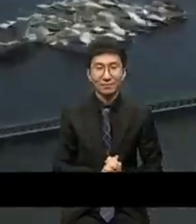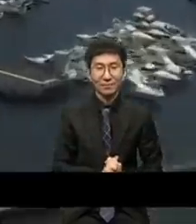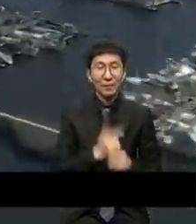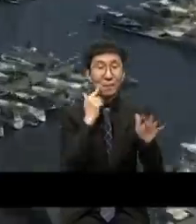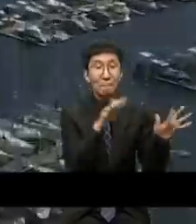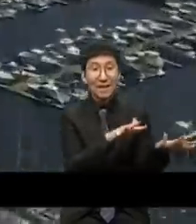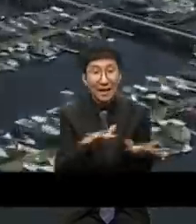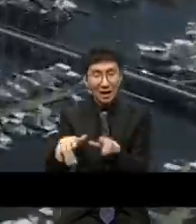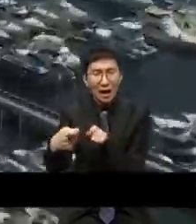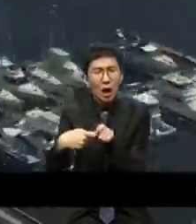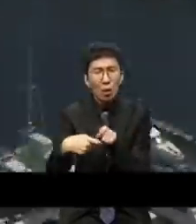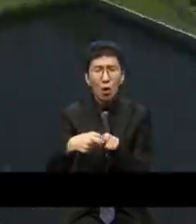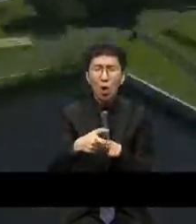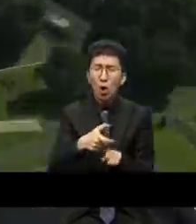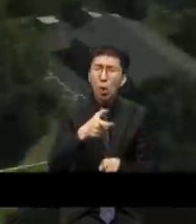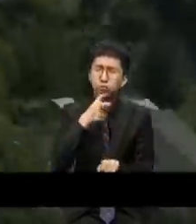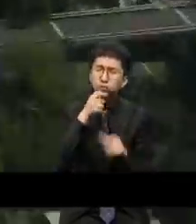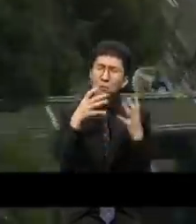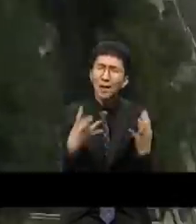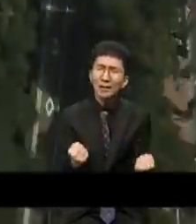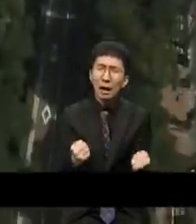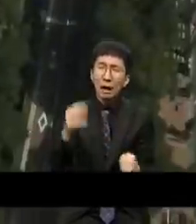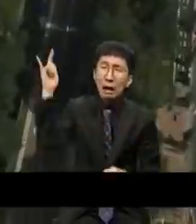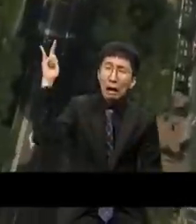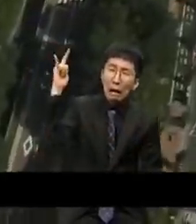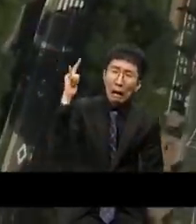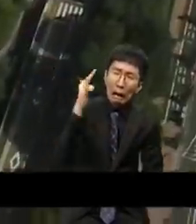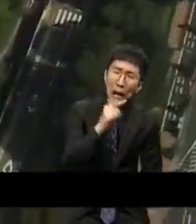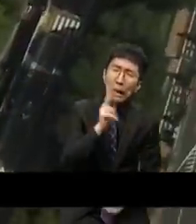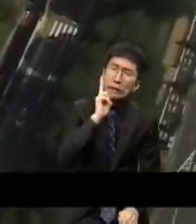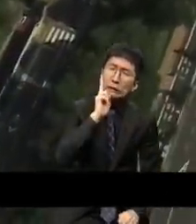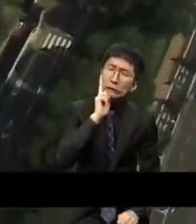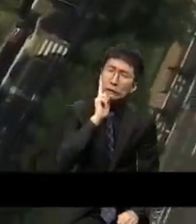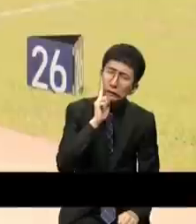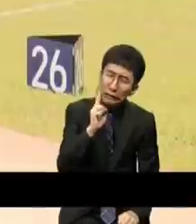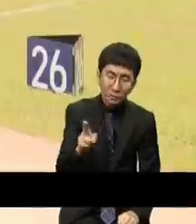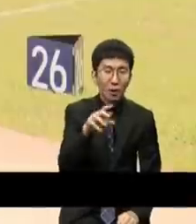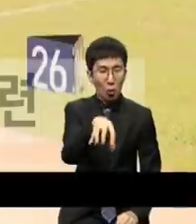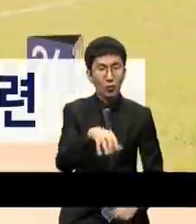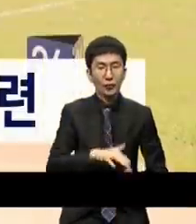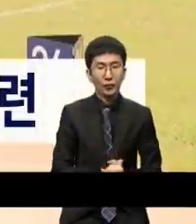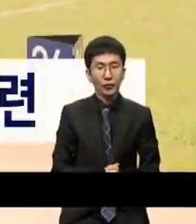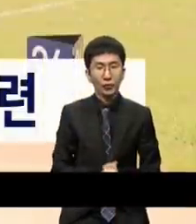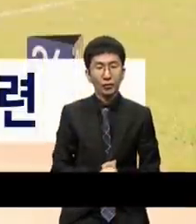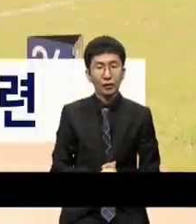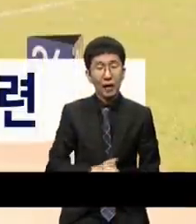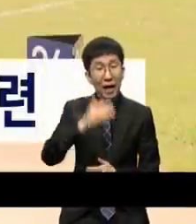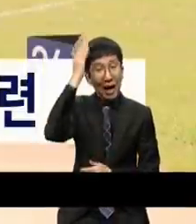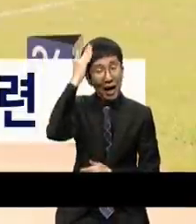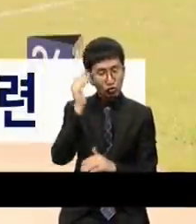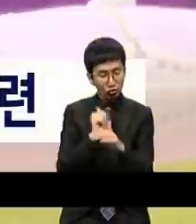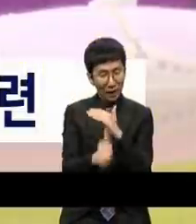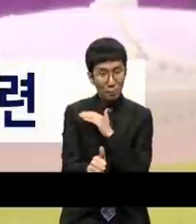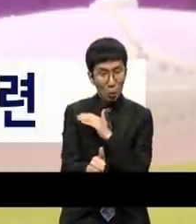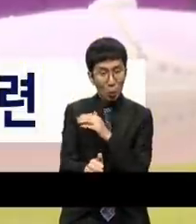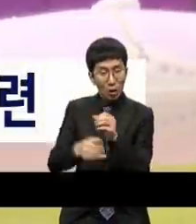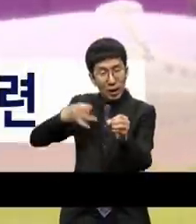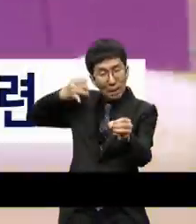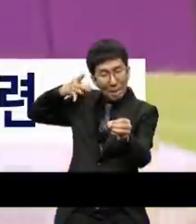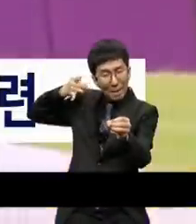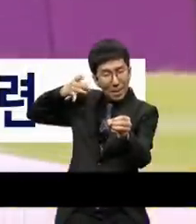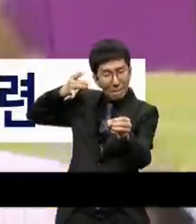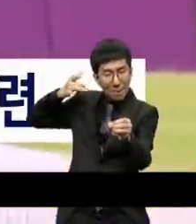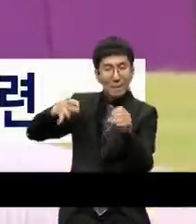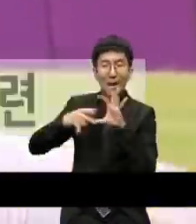바닷가의 자리에 습도가 높고 그늘 하나 없는 유메노시마 공원 양궁장에서 태극 궁사들이 쉴 새 없이 활